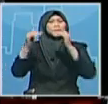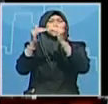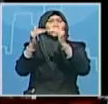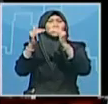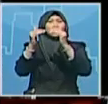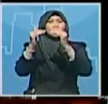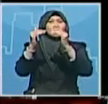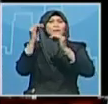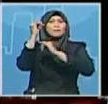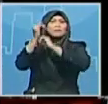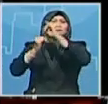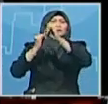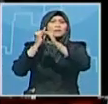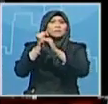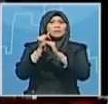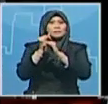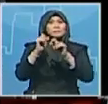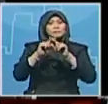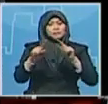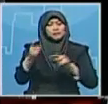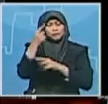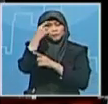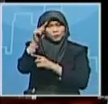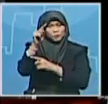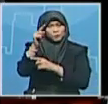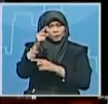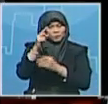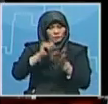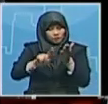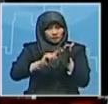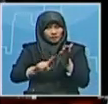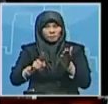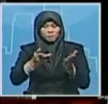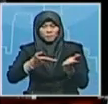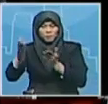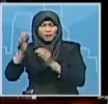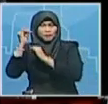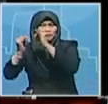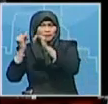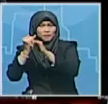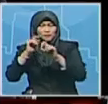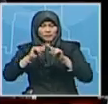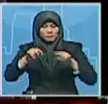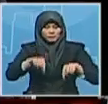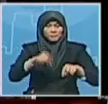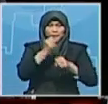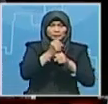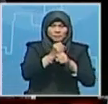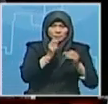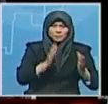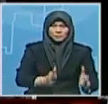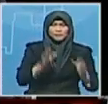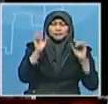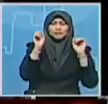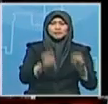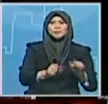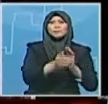kita ke peringkat antarabangsa. Tapi untuk membawa ini, kita kena pastikan players kita ini adalah yang